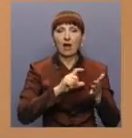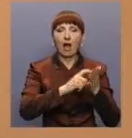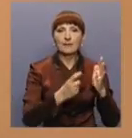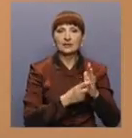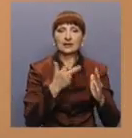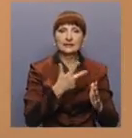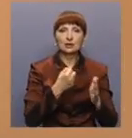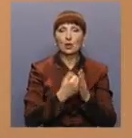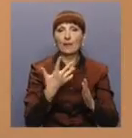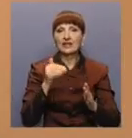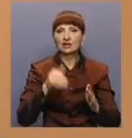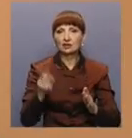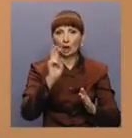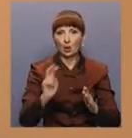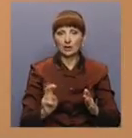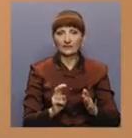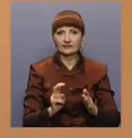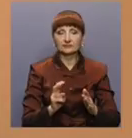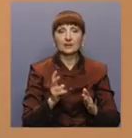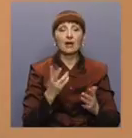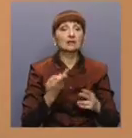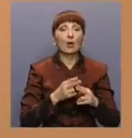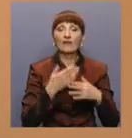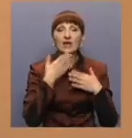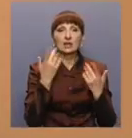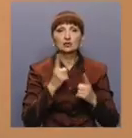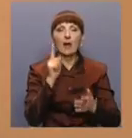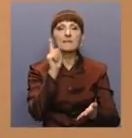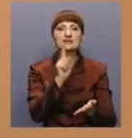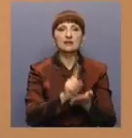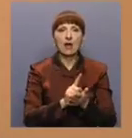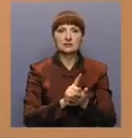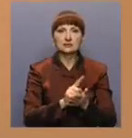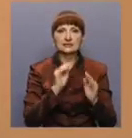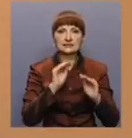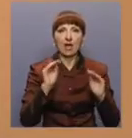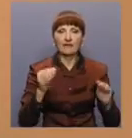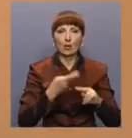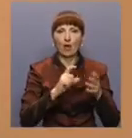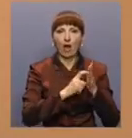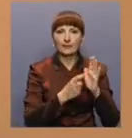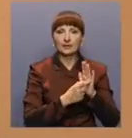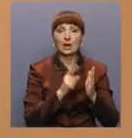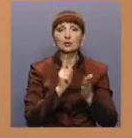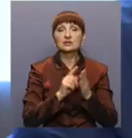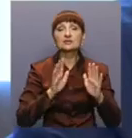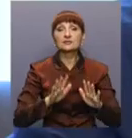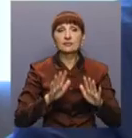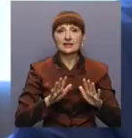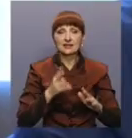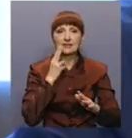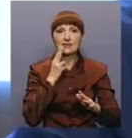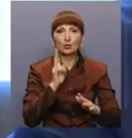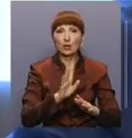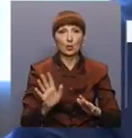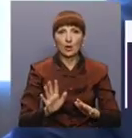от 3 до 5 тысяч долларов США. Да? Вот. Ну, такого нет, чтобы обязательно вот именно установить такие кабины. Главное, чтобы было специально оборудованное место. Если бы